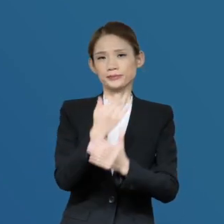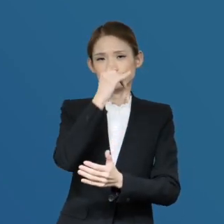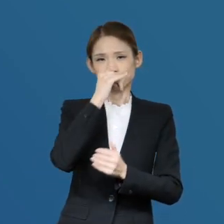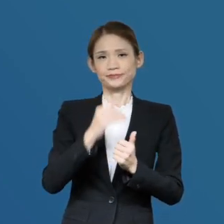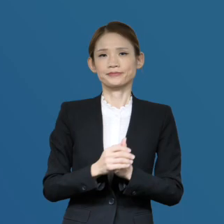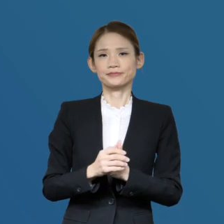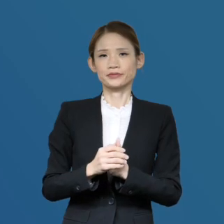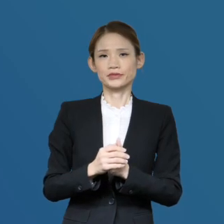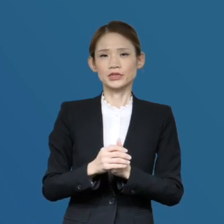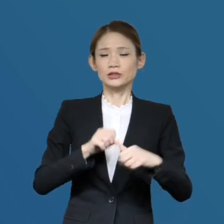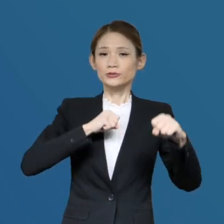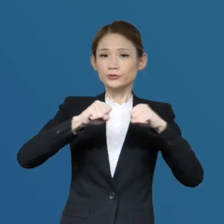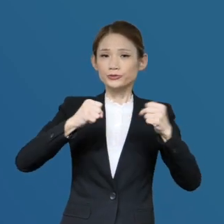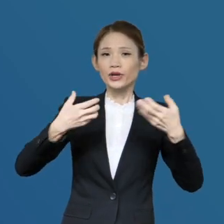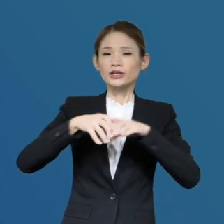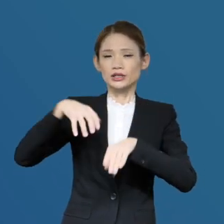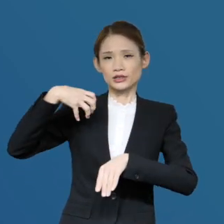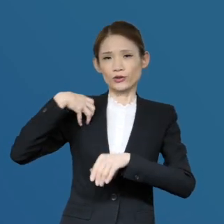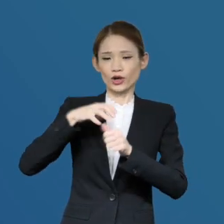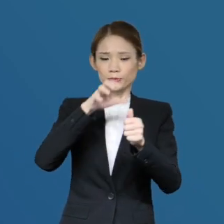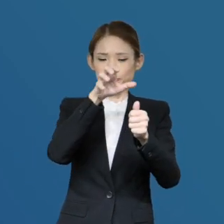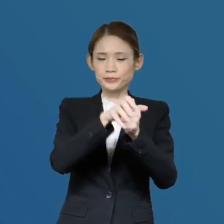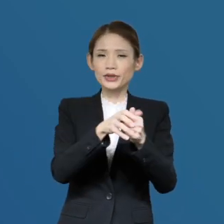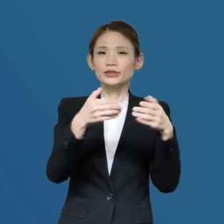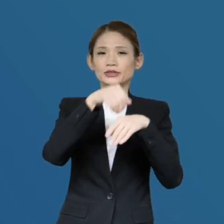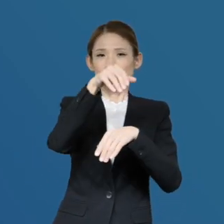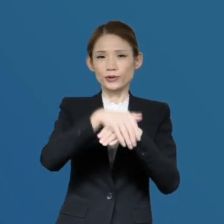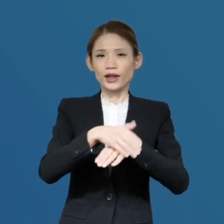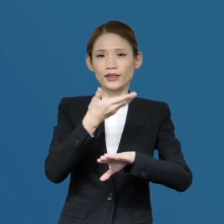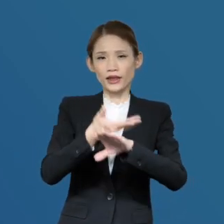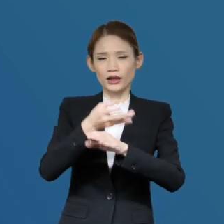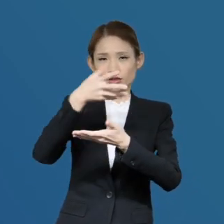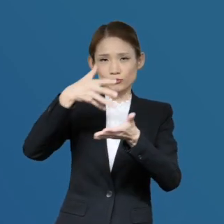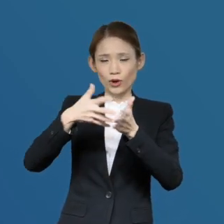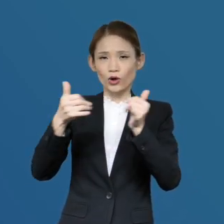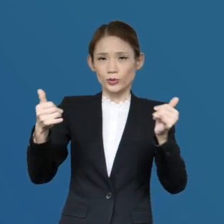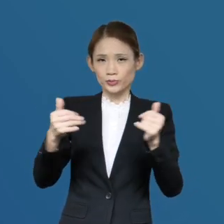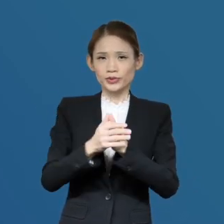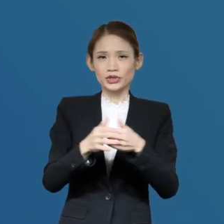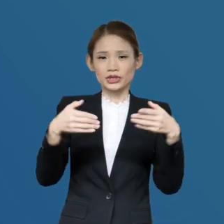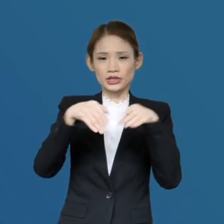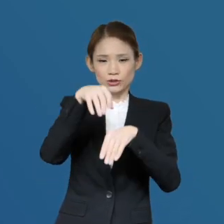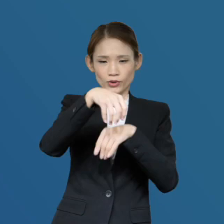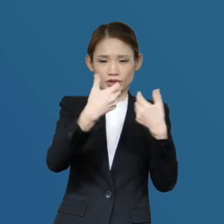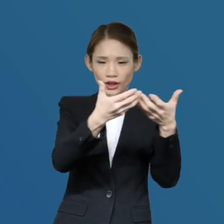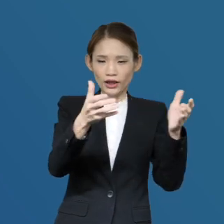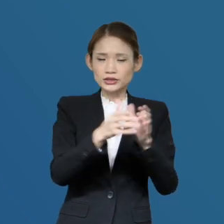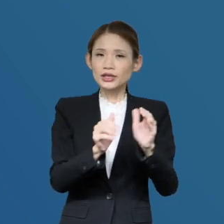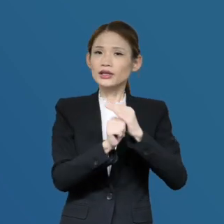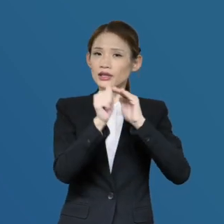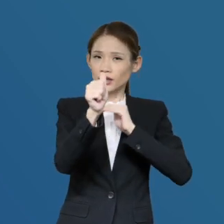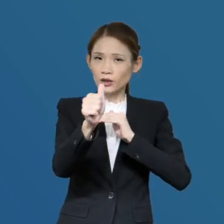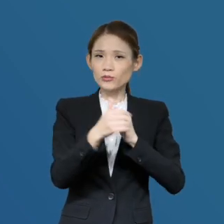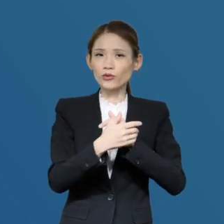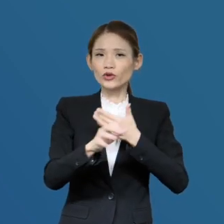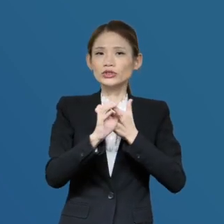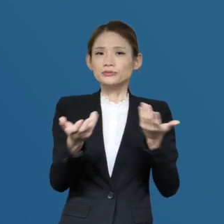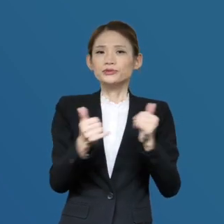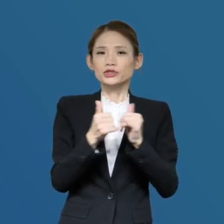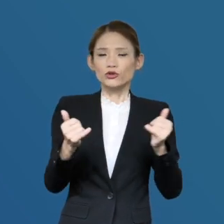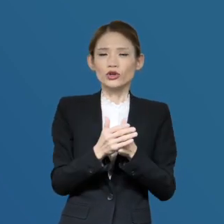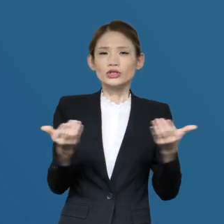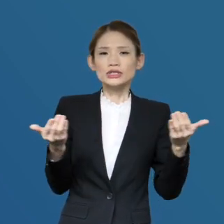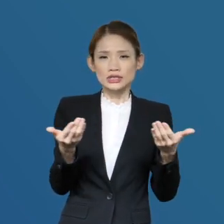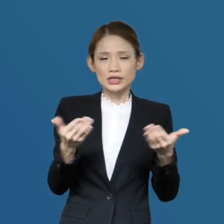있습니다. 수행기관, 배치기관, 기타 법인 또는 기관단체의 대표이거나